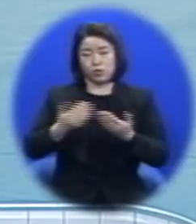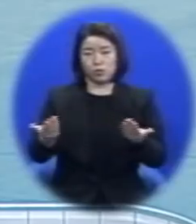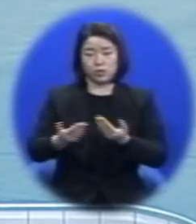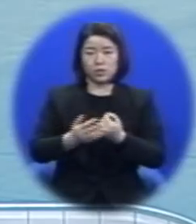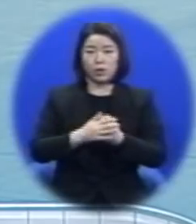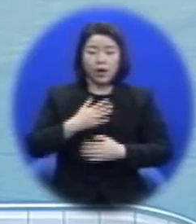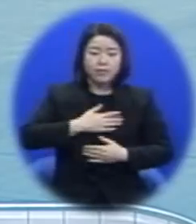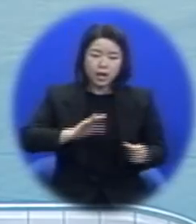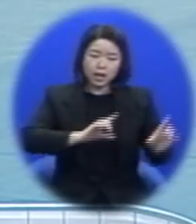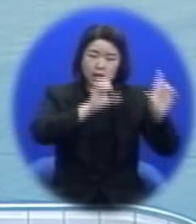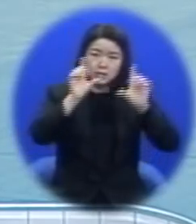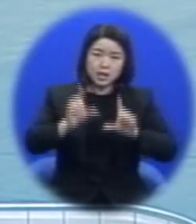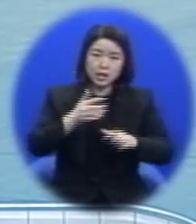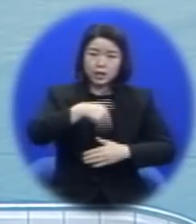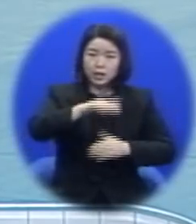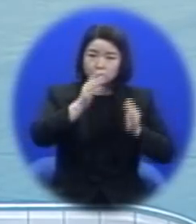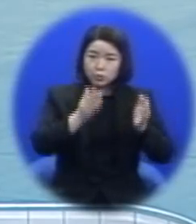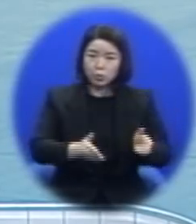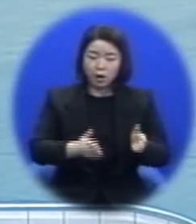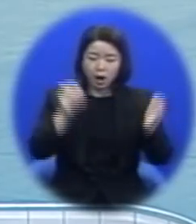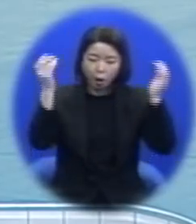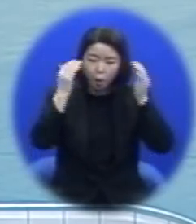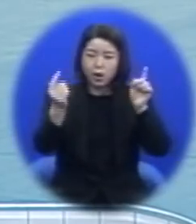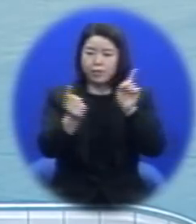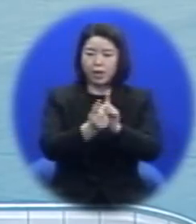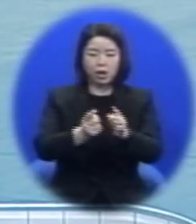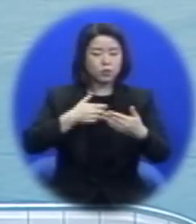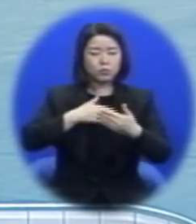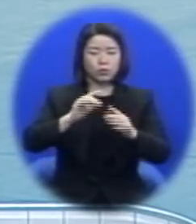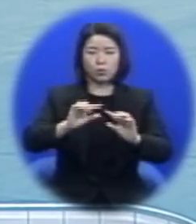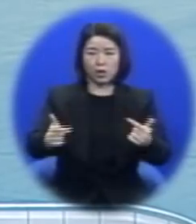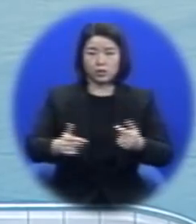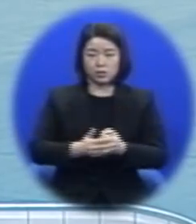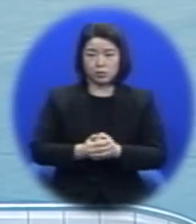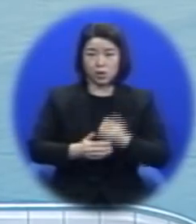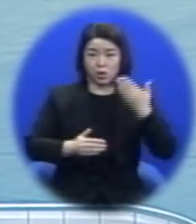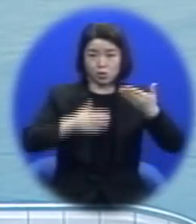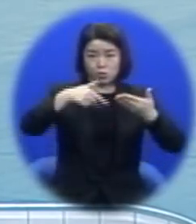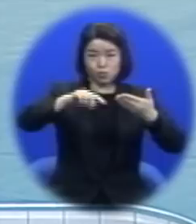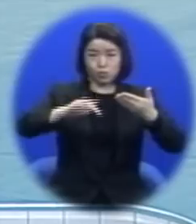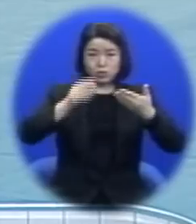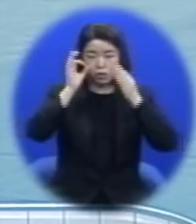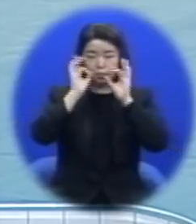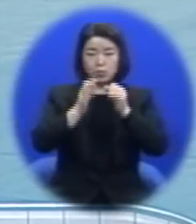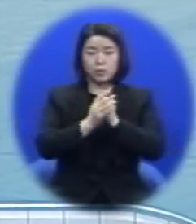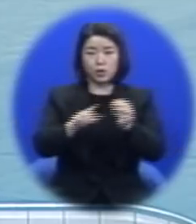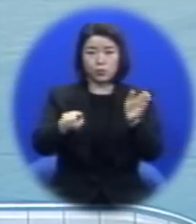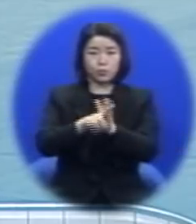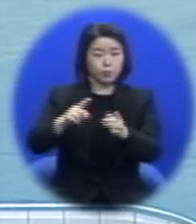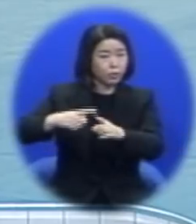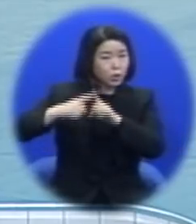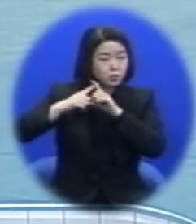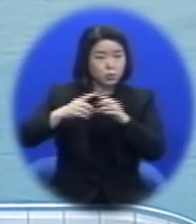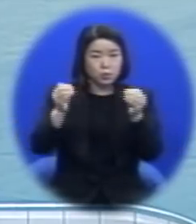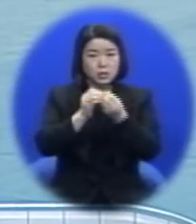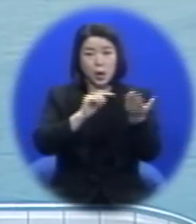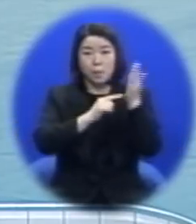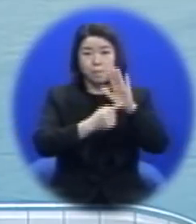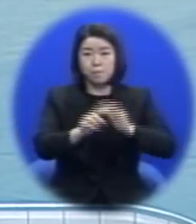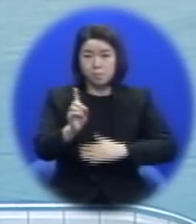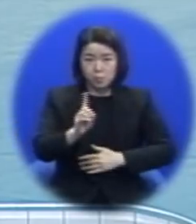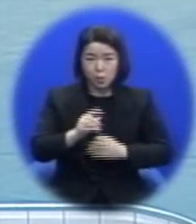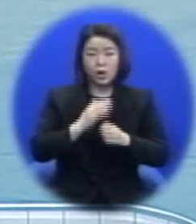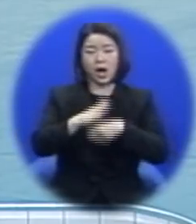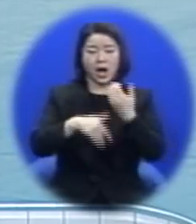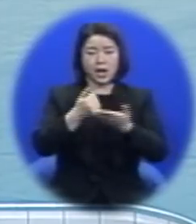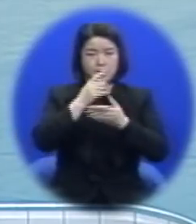사는 동안 고난당하는 게 두려운 게 아닙니다. 9절에 보면 순교자들이 이렇게 묘사되고 있습니다. 하나님의